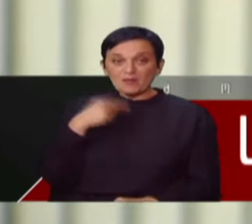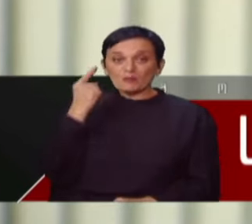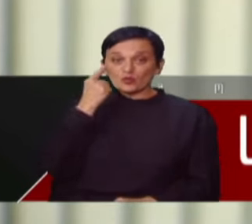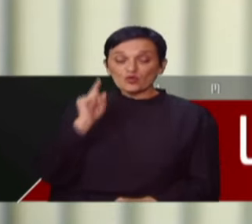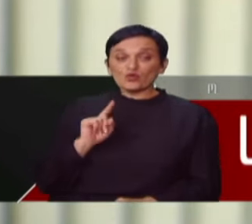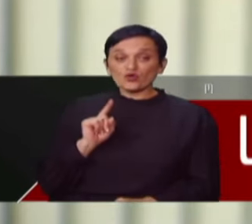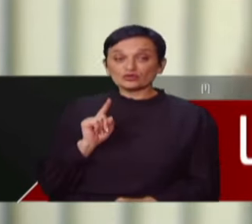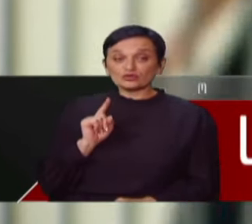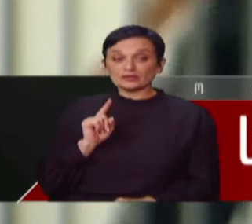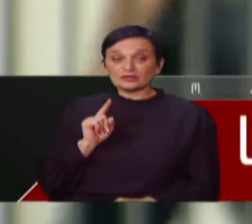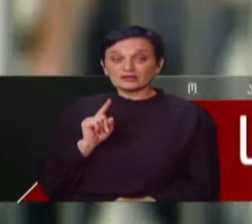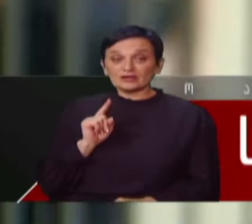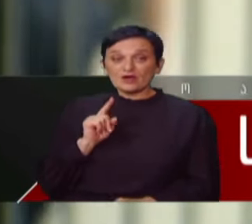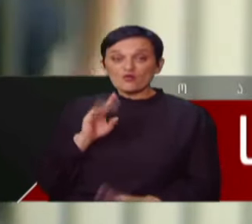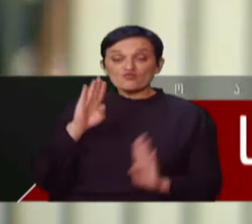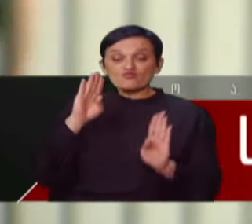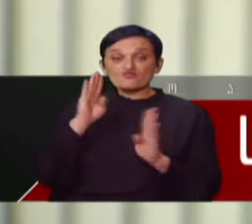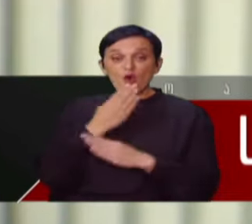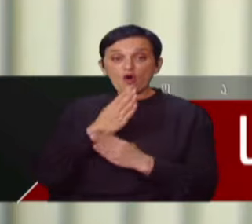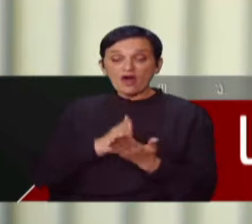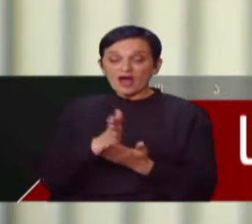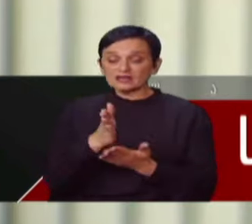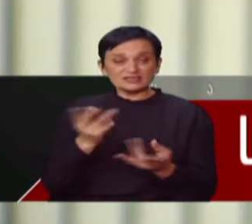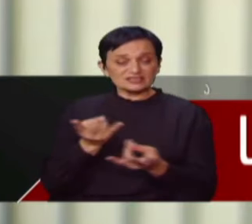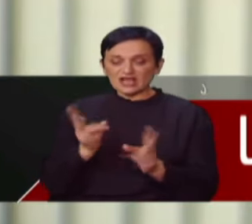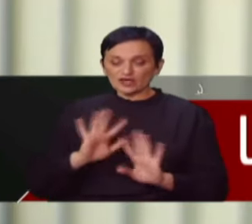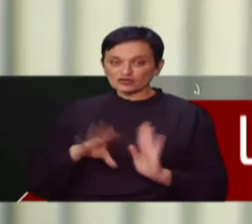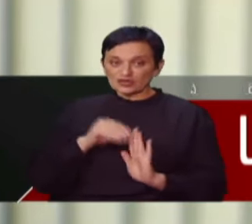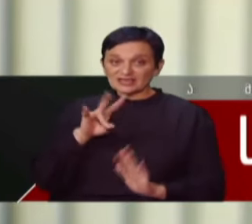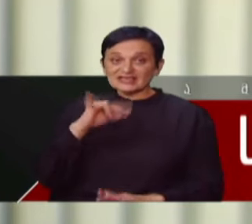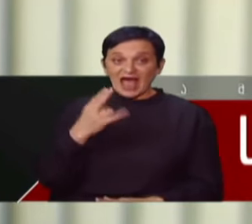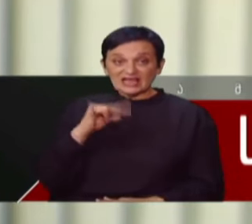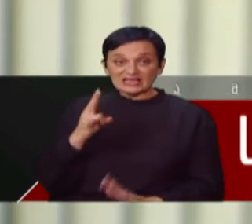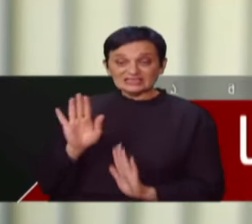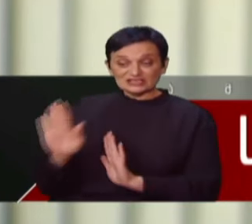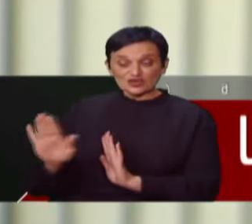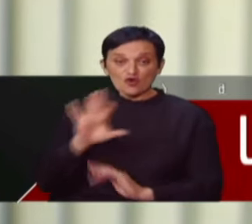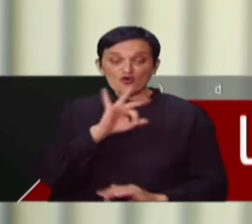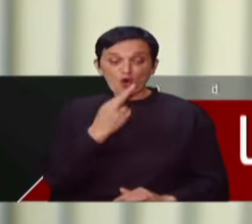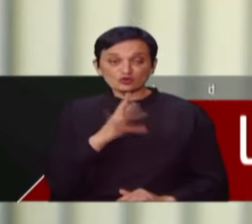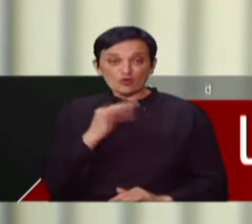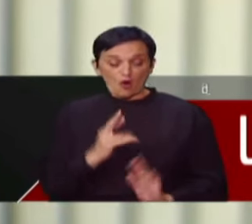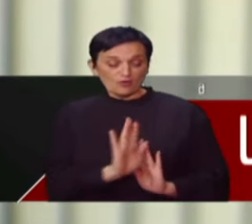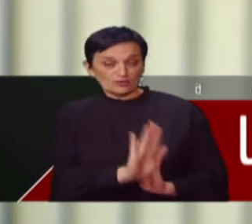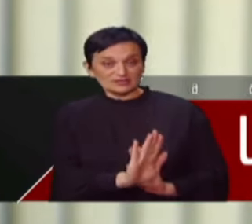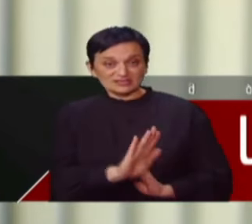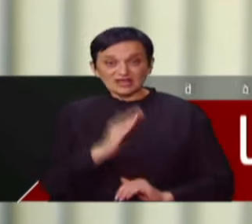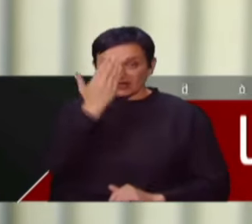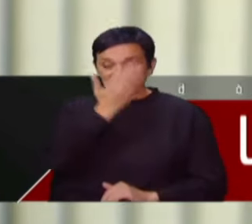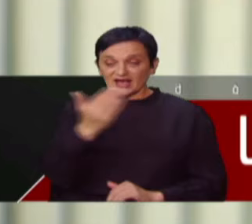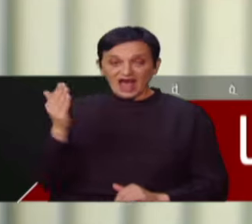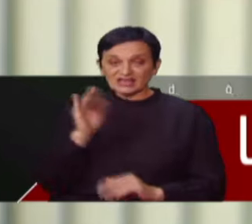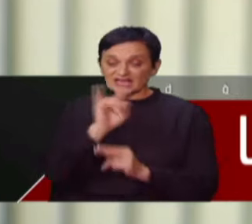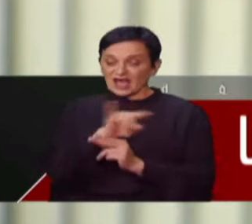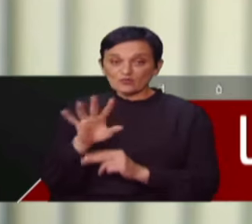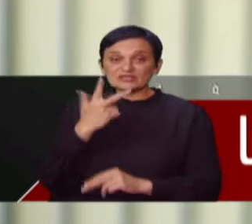რომ ნაღალატევად გასვლა არ არის საჭირო არჩევნებზე. ნაცები ნაცებში უნდა შევიდნენ, ხოცები ხოცებში და ხალხი არ